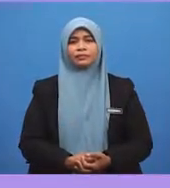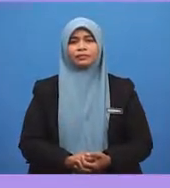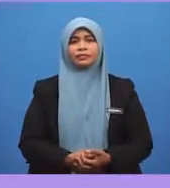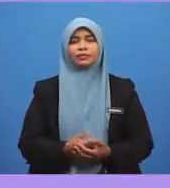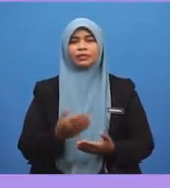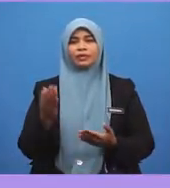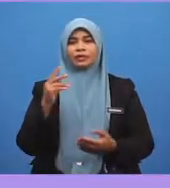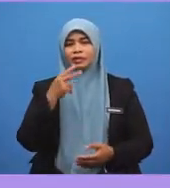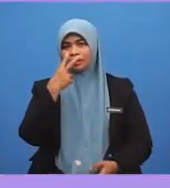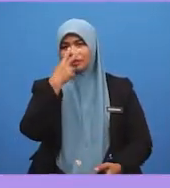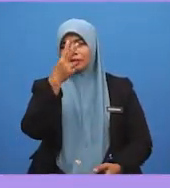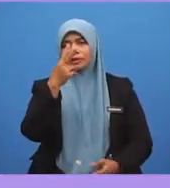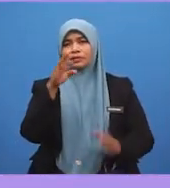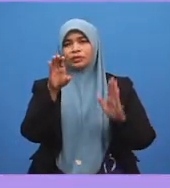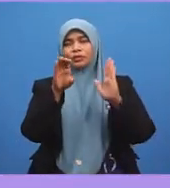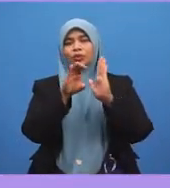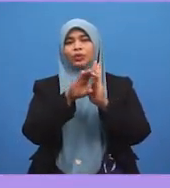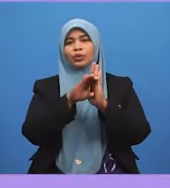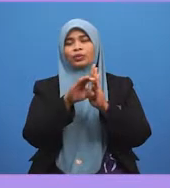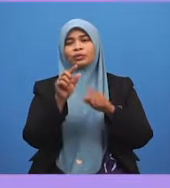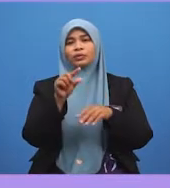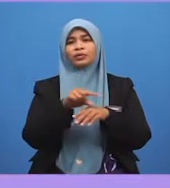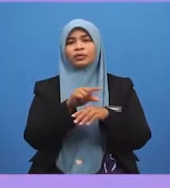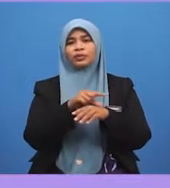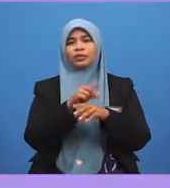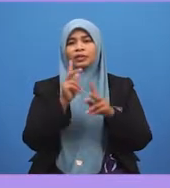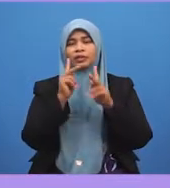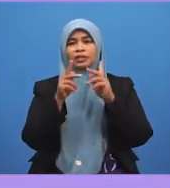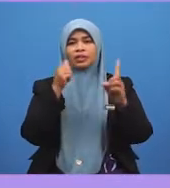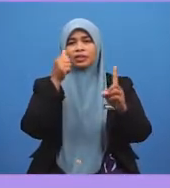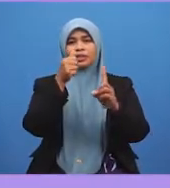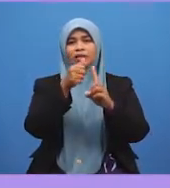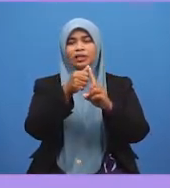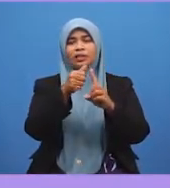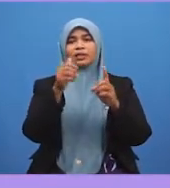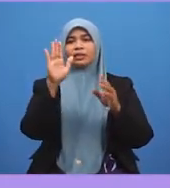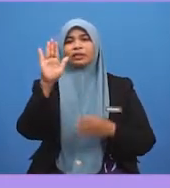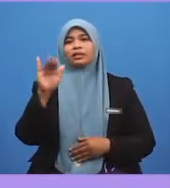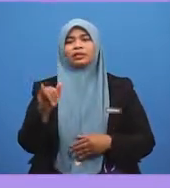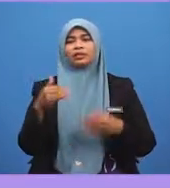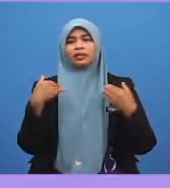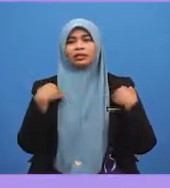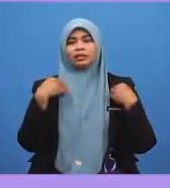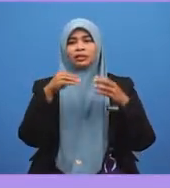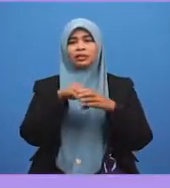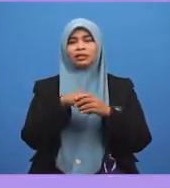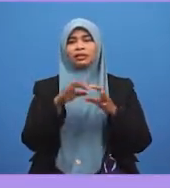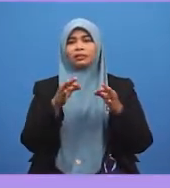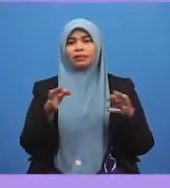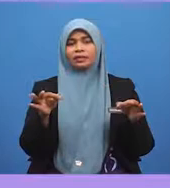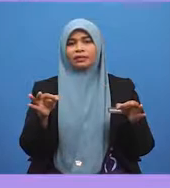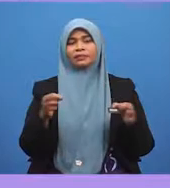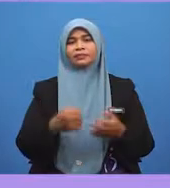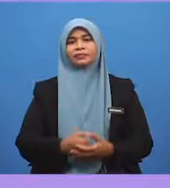Mari kita lihat pula contoh penggunaan kata arah yang ada di dalam ayat.